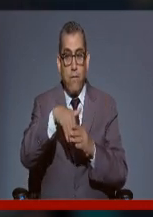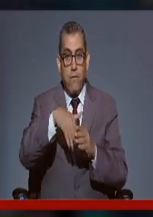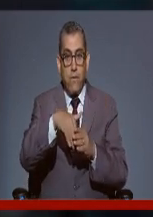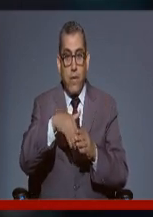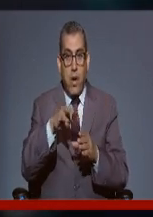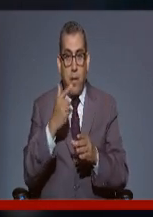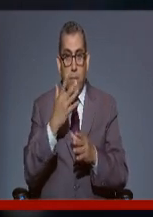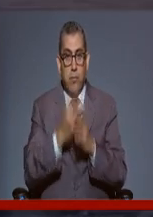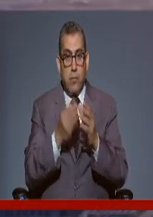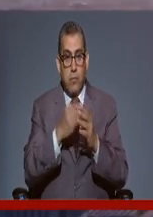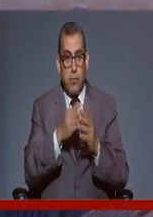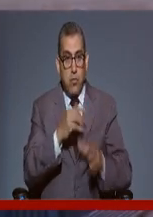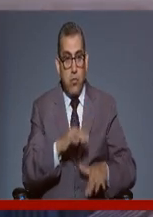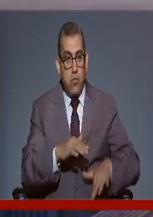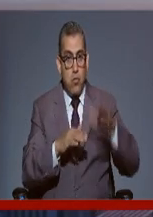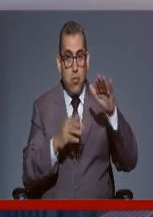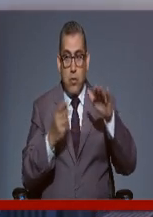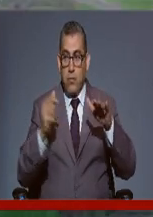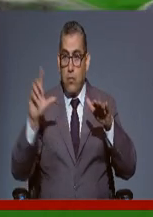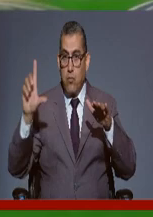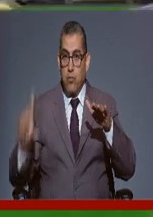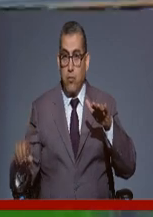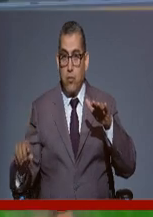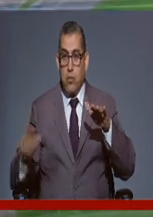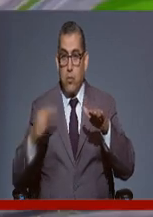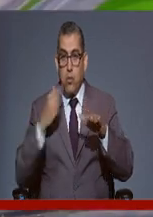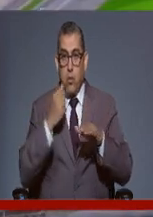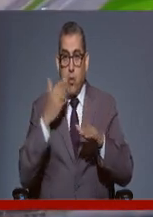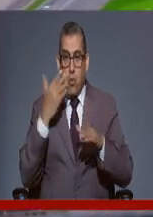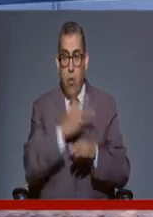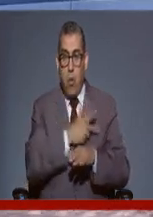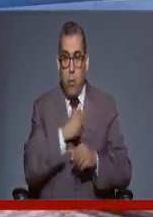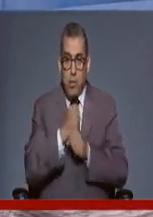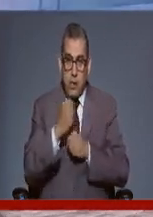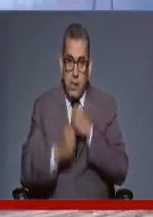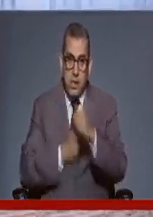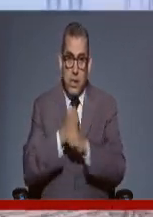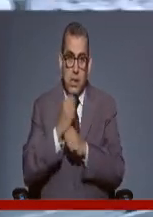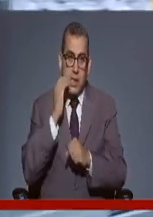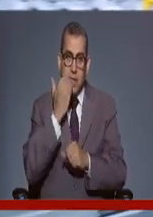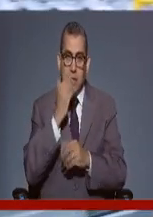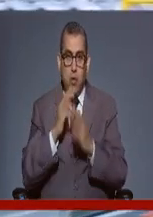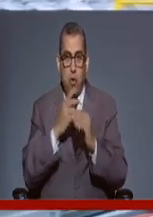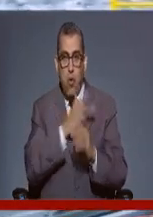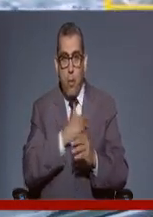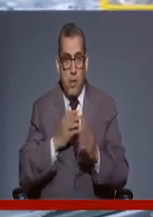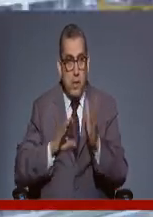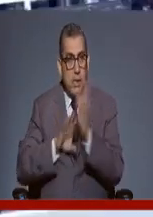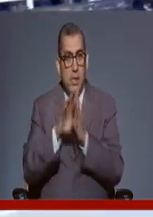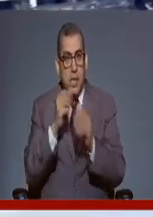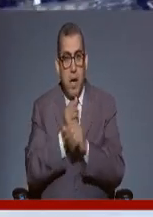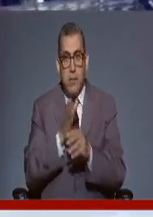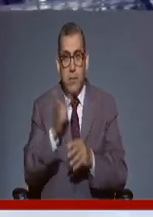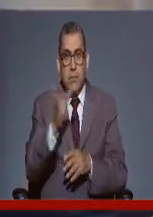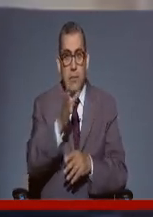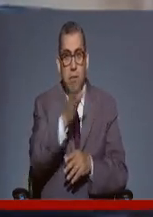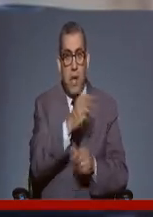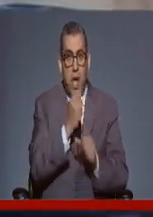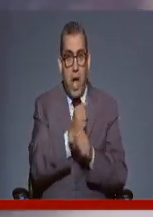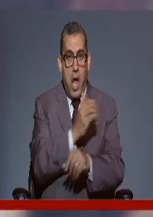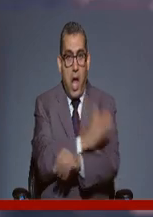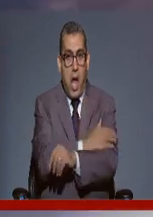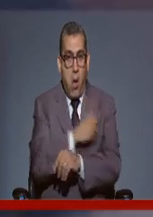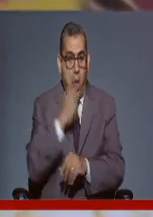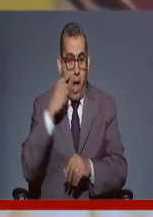العدد والزياده في الدخل ورغم مجهودات الدوله ومحاولاتها المستمره في التطوير في كل المجالات الا انعكاس ده على جوده